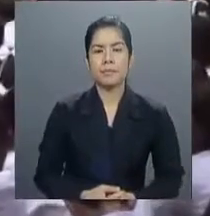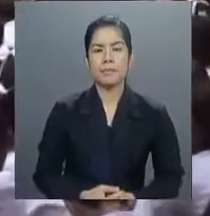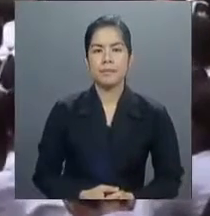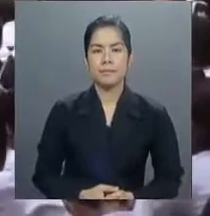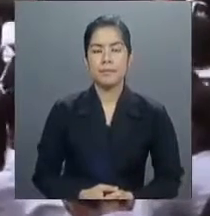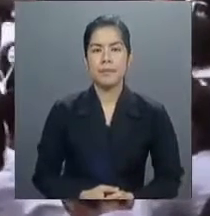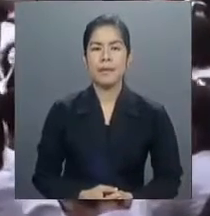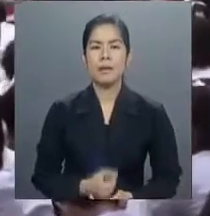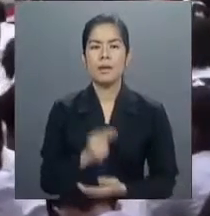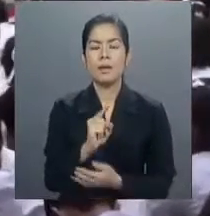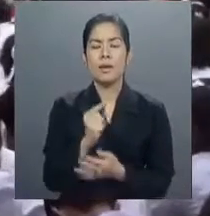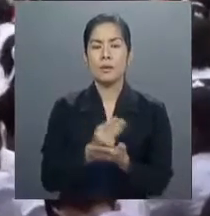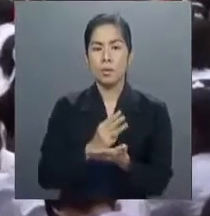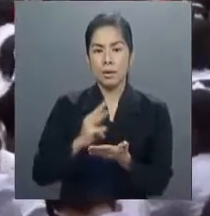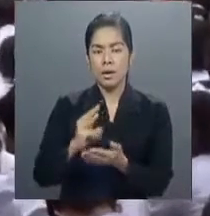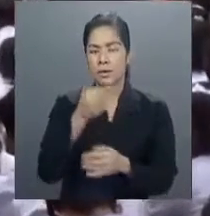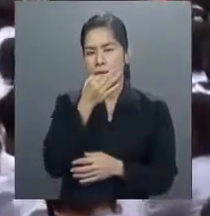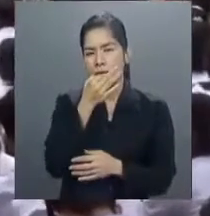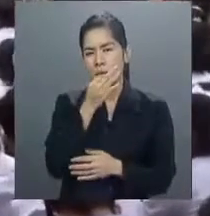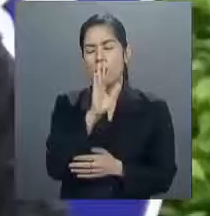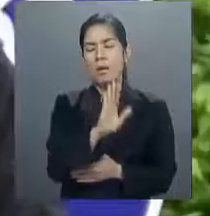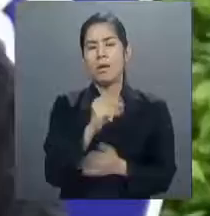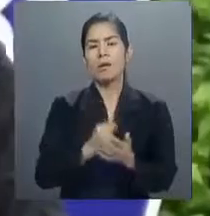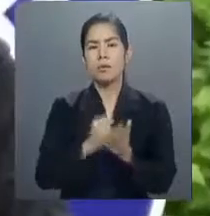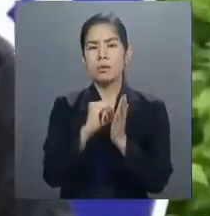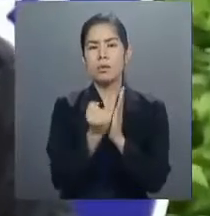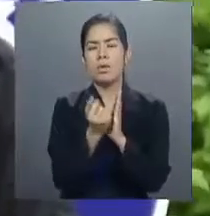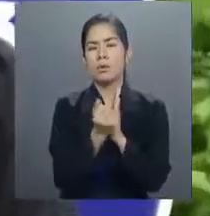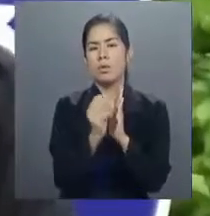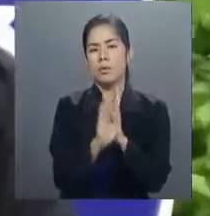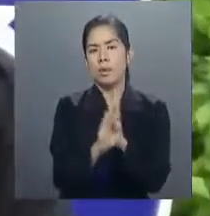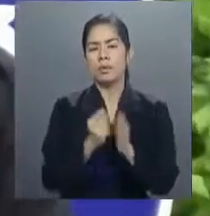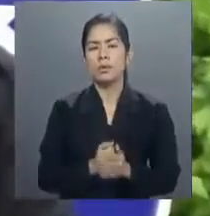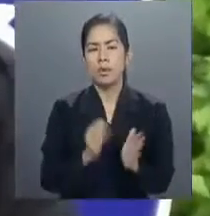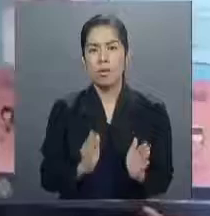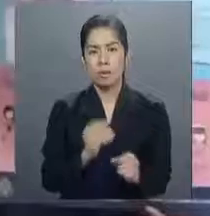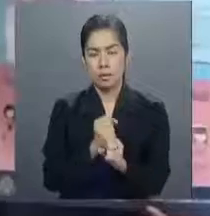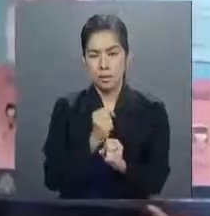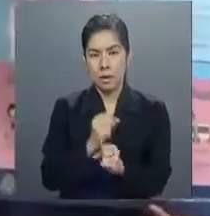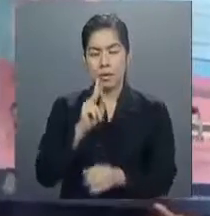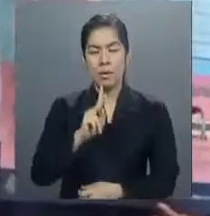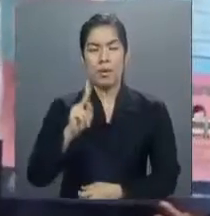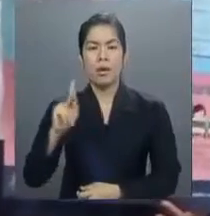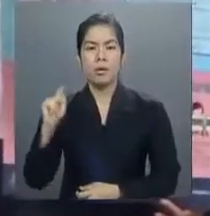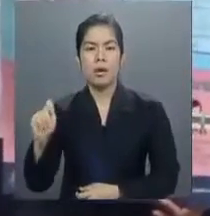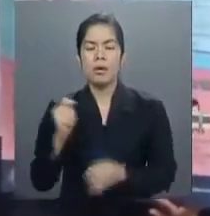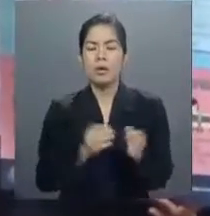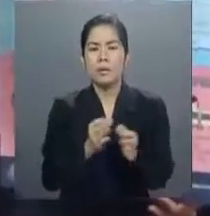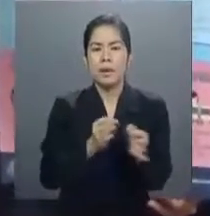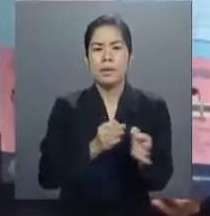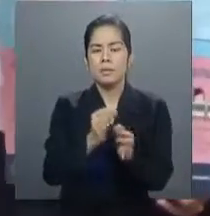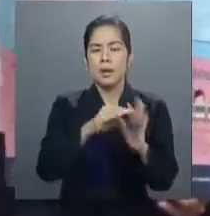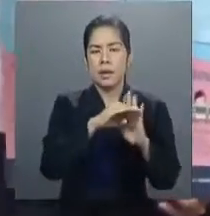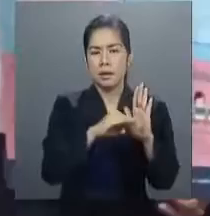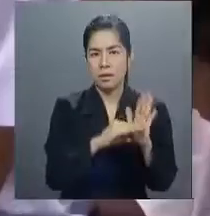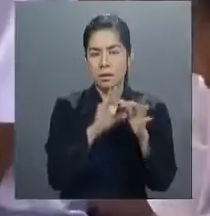ส่วนที่วิทยาลัยอาชีวศึกษาอุบลราชธานีทางเจ้าหน้าที่กกต.ได้ลงพื้นที่อธิบายขั้นตอนการลงประ